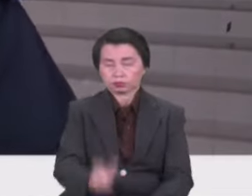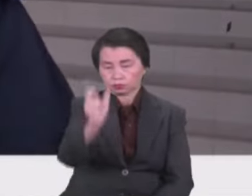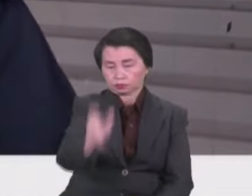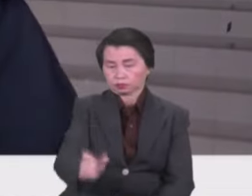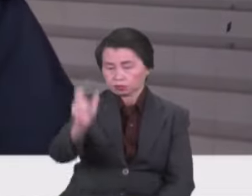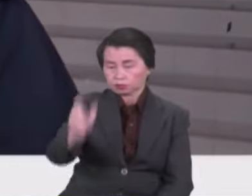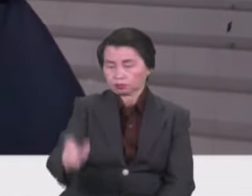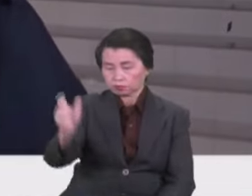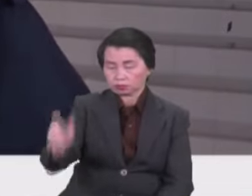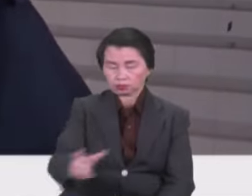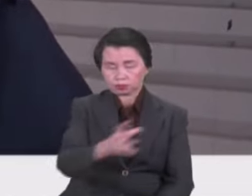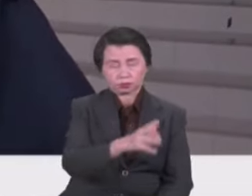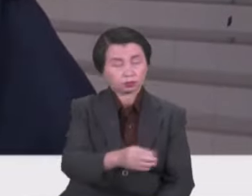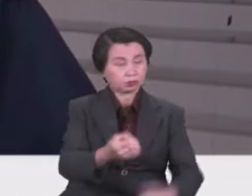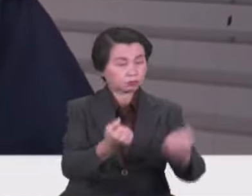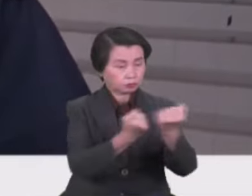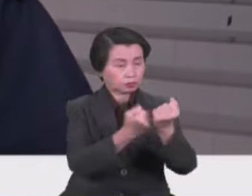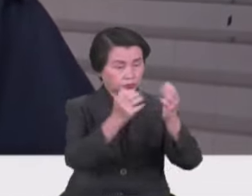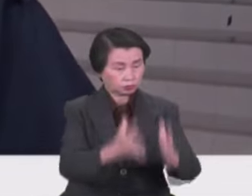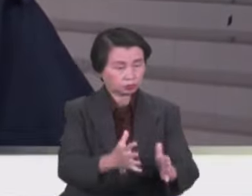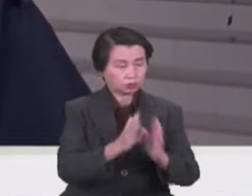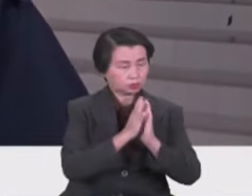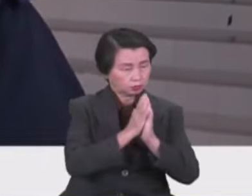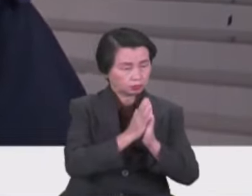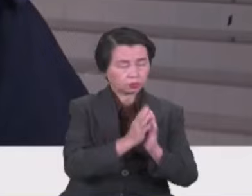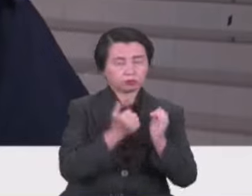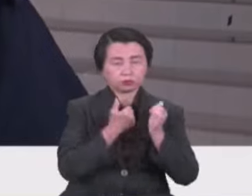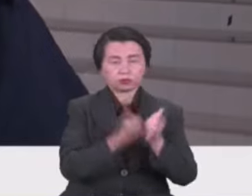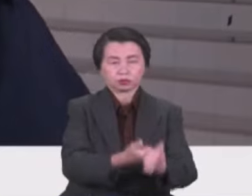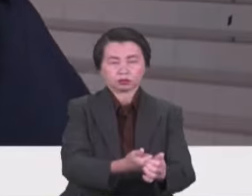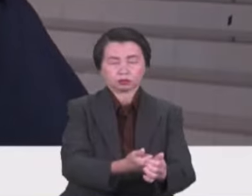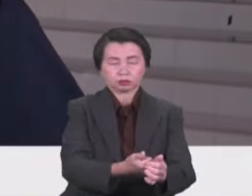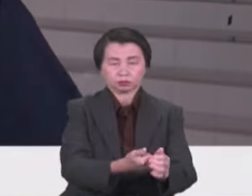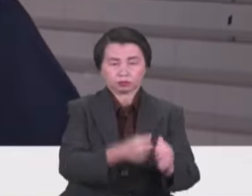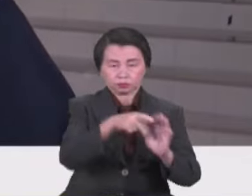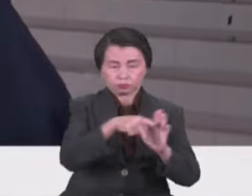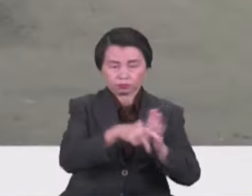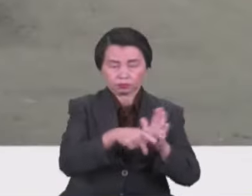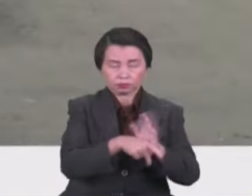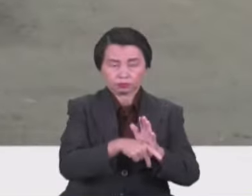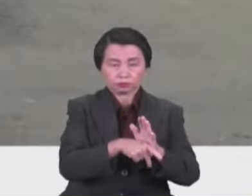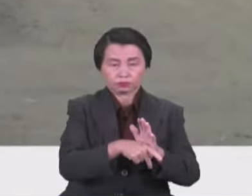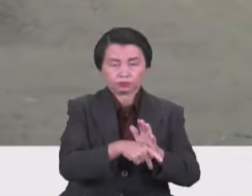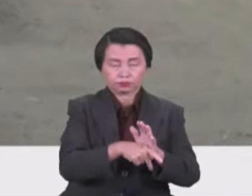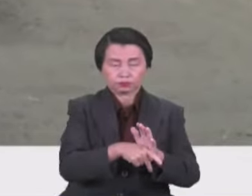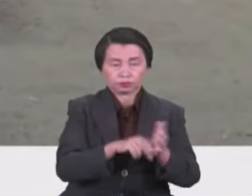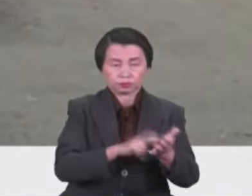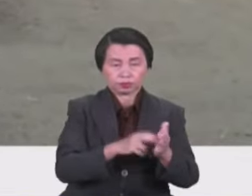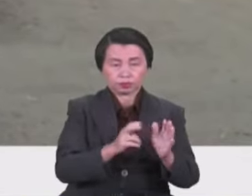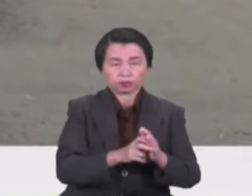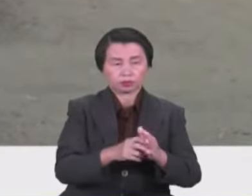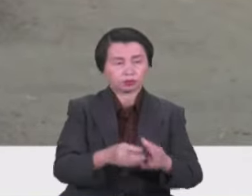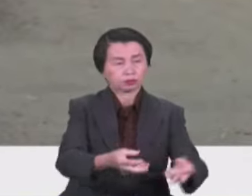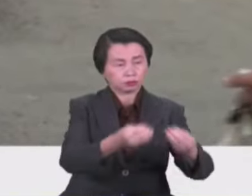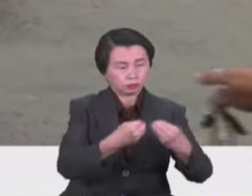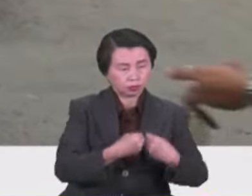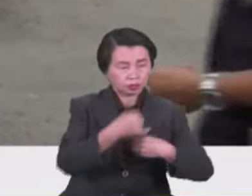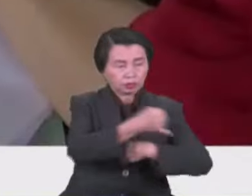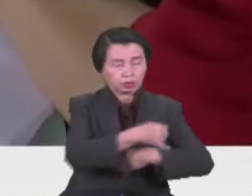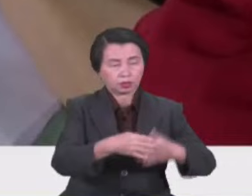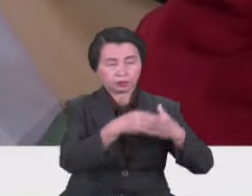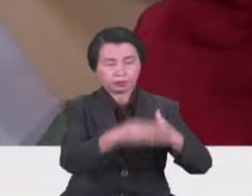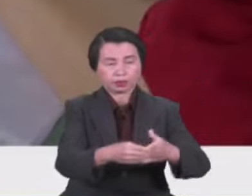dan penyokong-penyokong, kita patuhilah di bawah atas peraturan pilihan raya tu ya. Yang mana dibagi kita garis